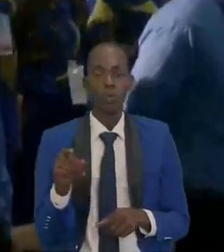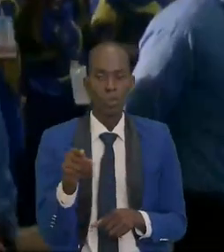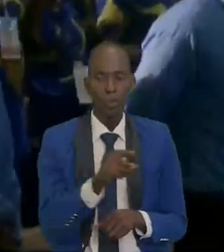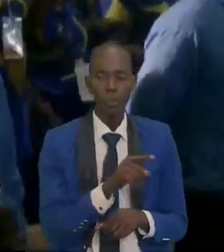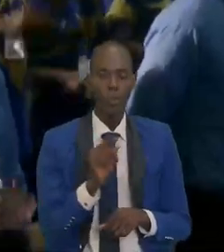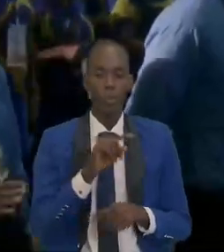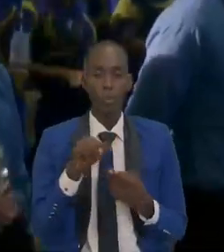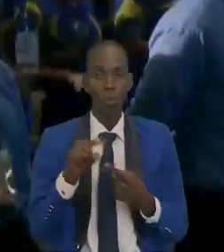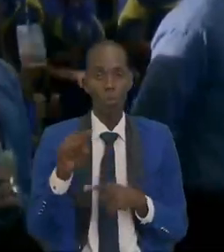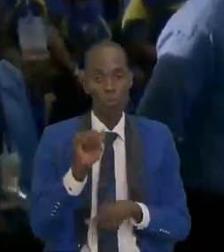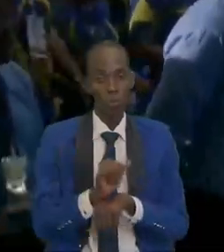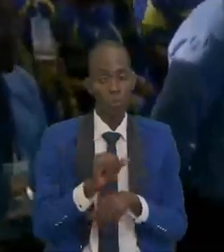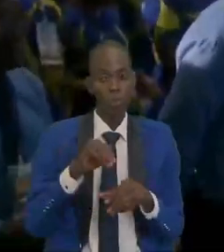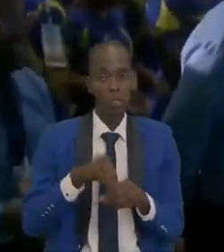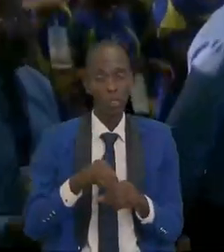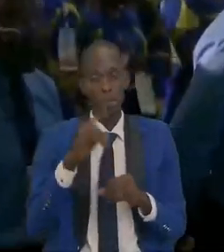Quand tu opères par la foi,